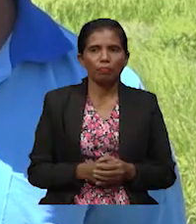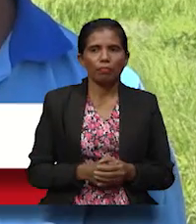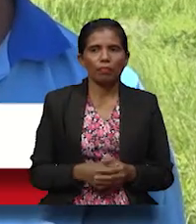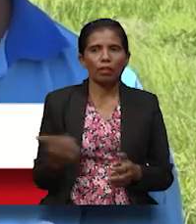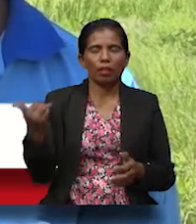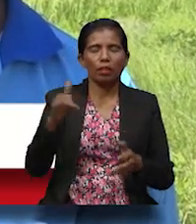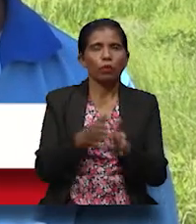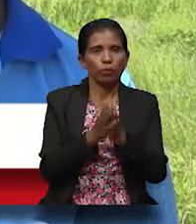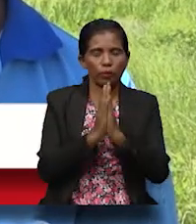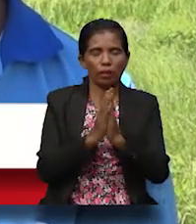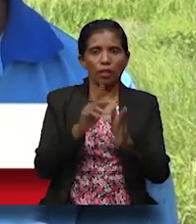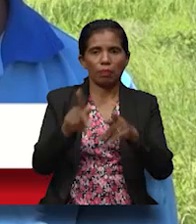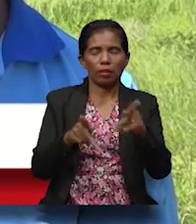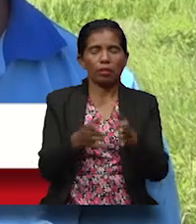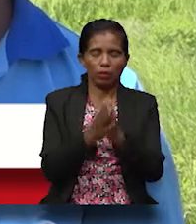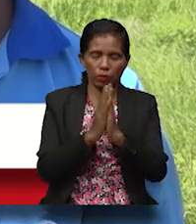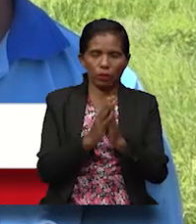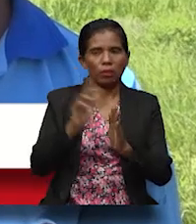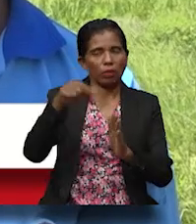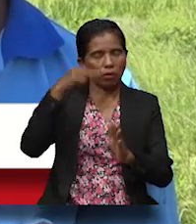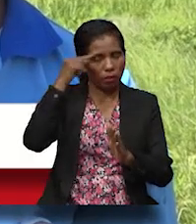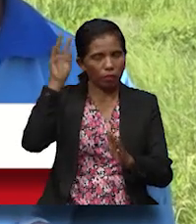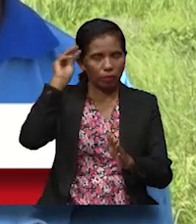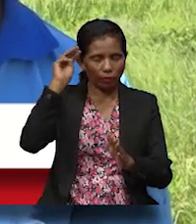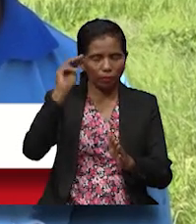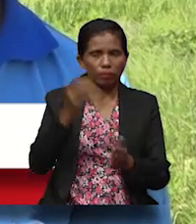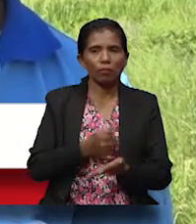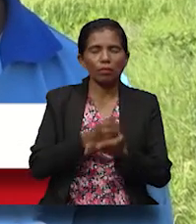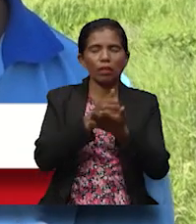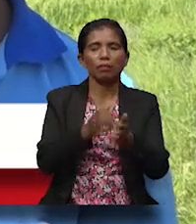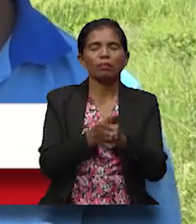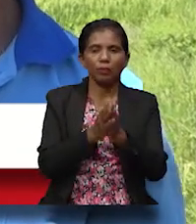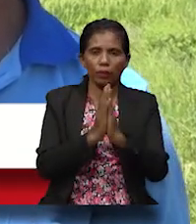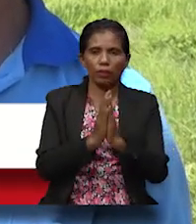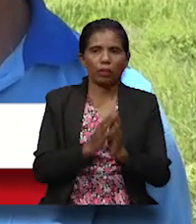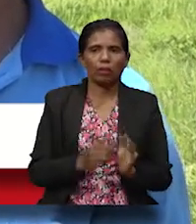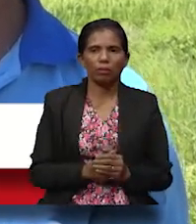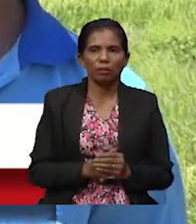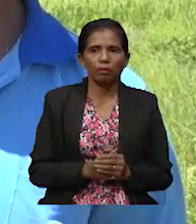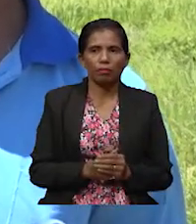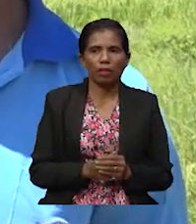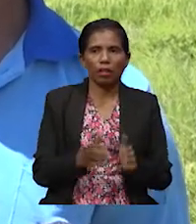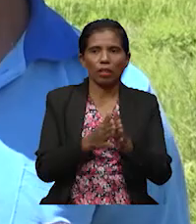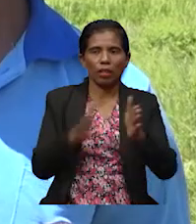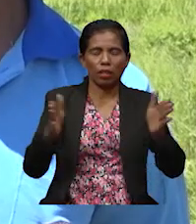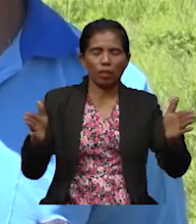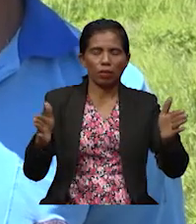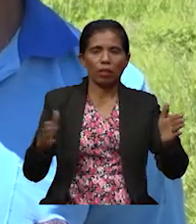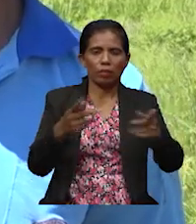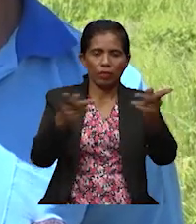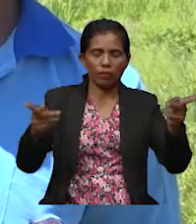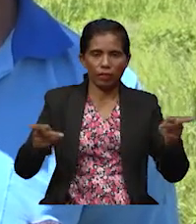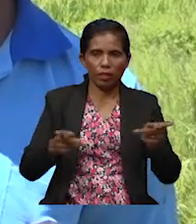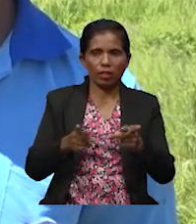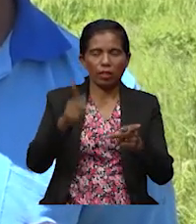sira husu mia governo ministerio na apoio mata sira husu atu loke mini check dam ida helete ne ba atu